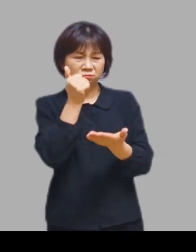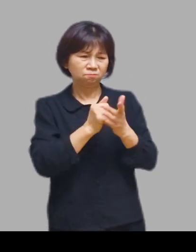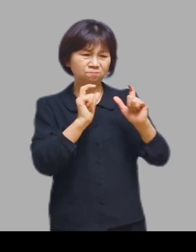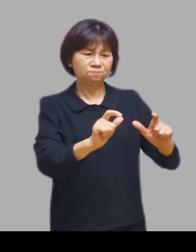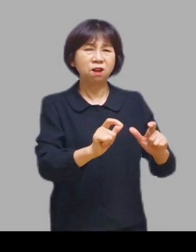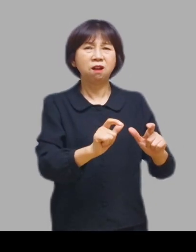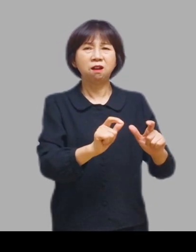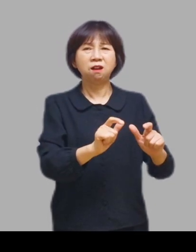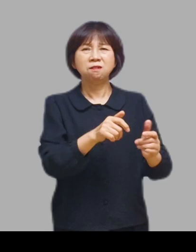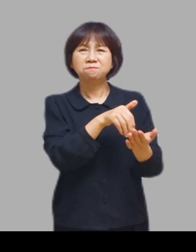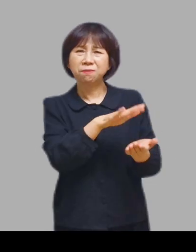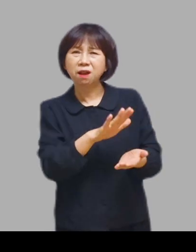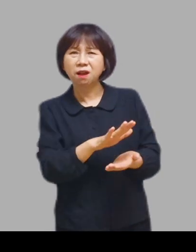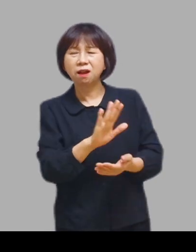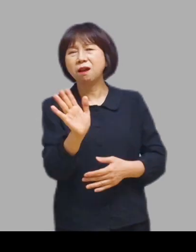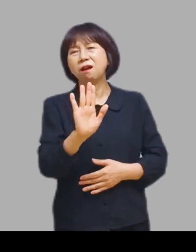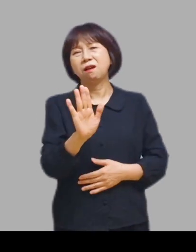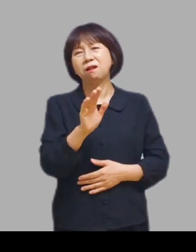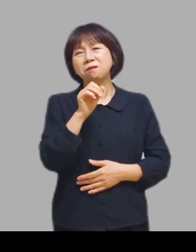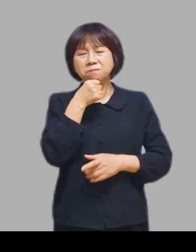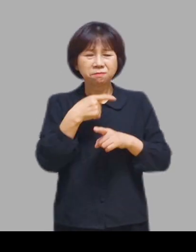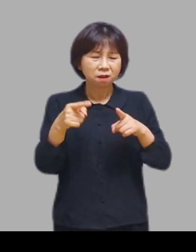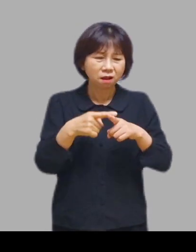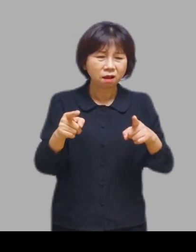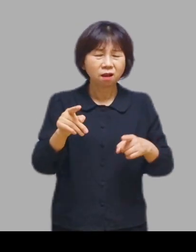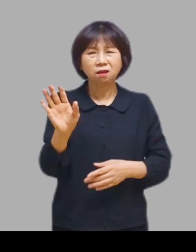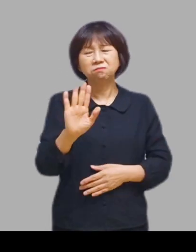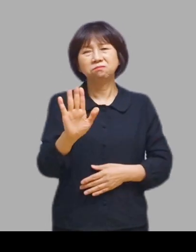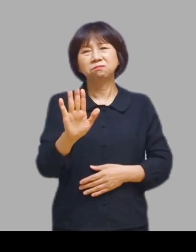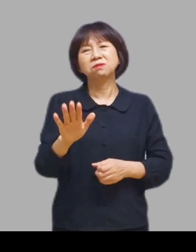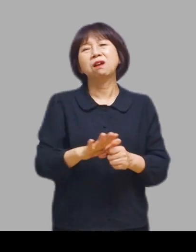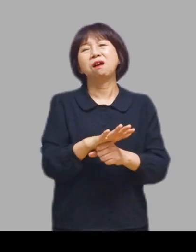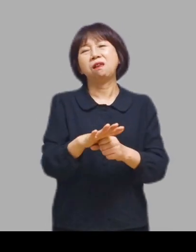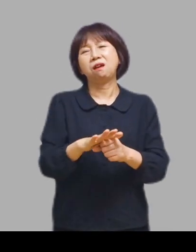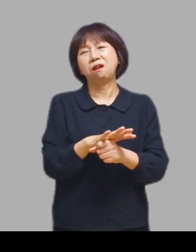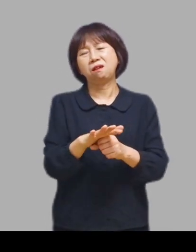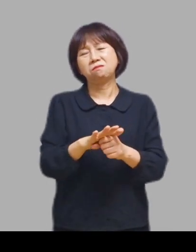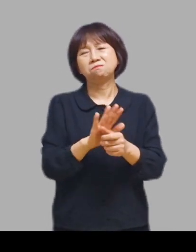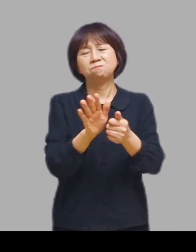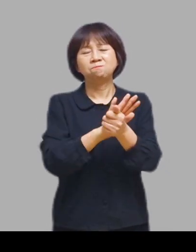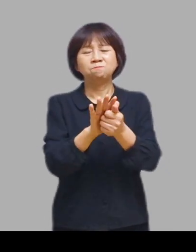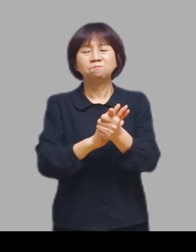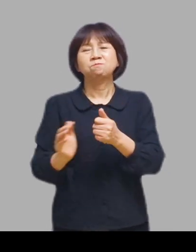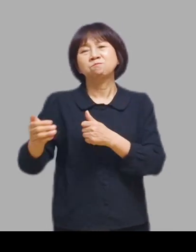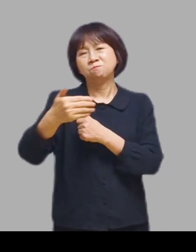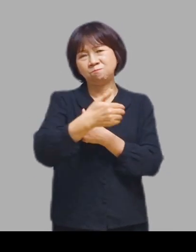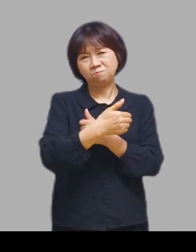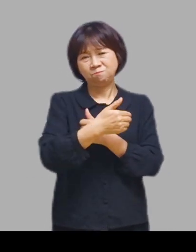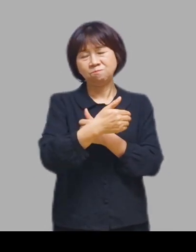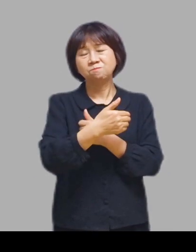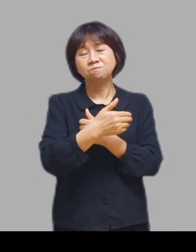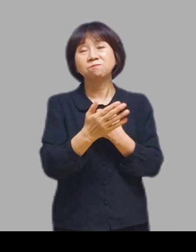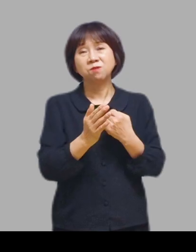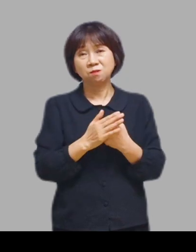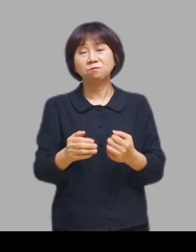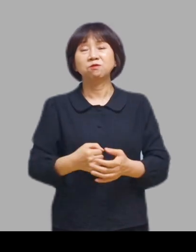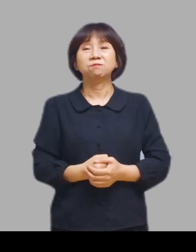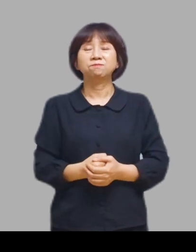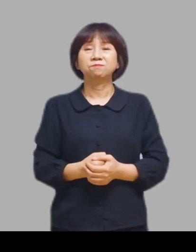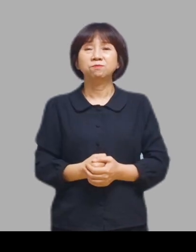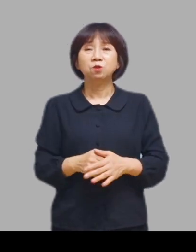있어요. 판단보다 사랑이 있기 때문입니다. 오늘 우리가 읽은 누가복음 10장에도 한 사람이